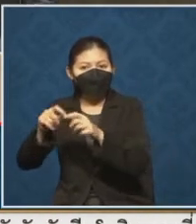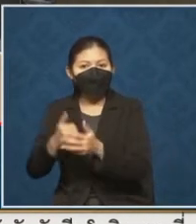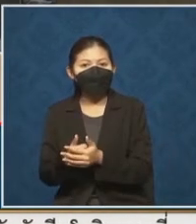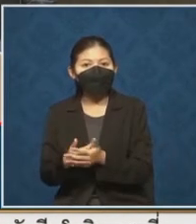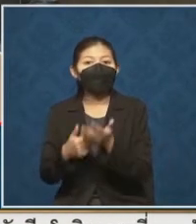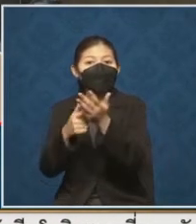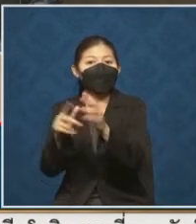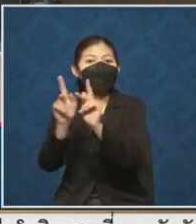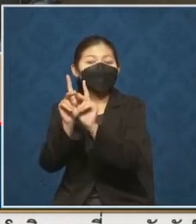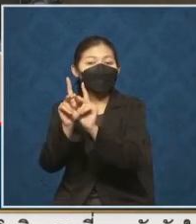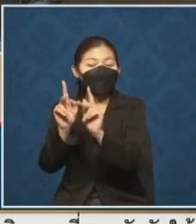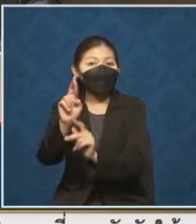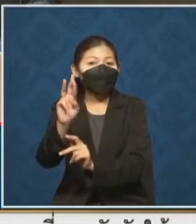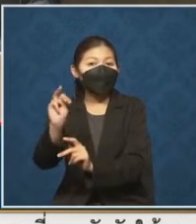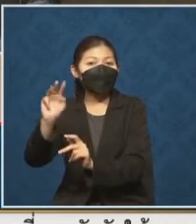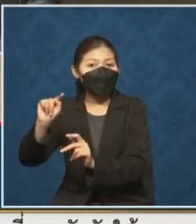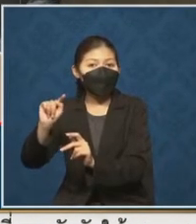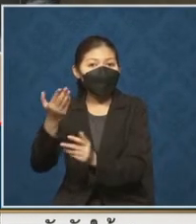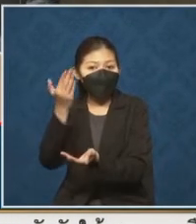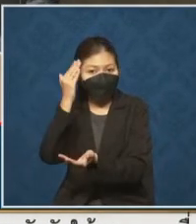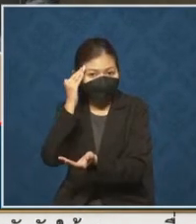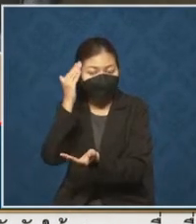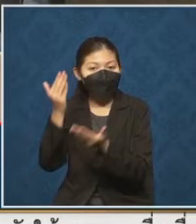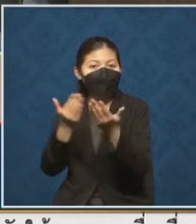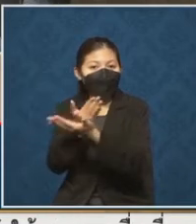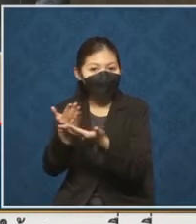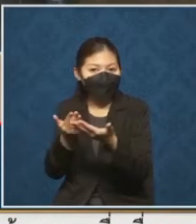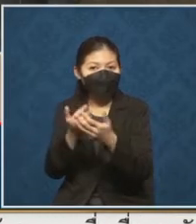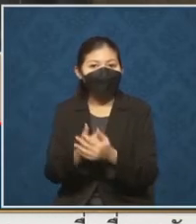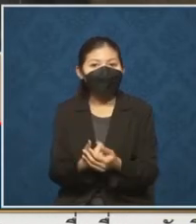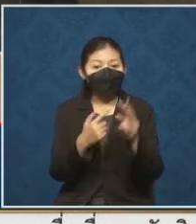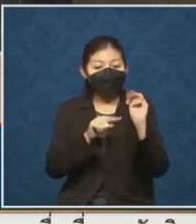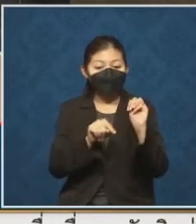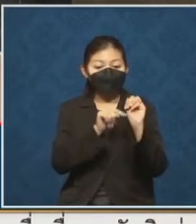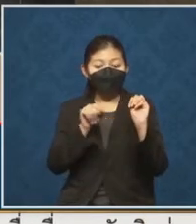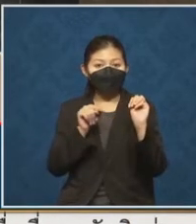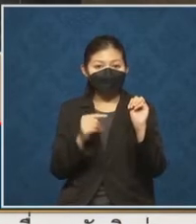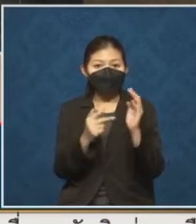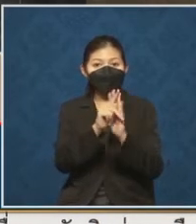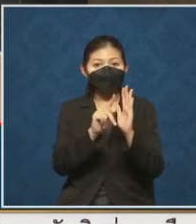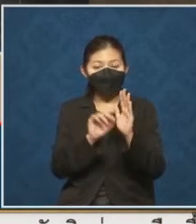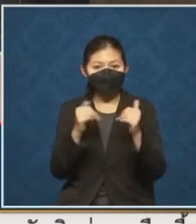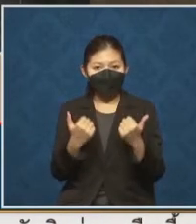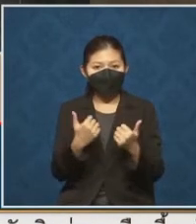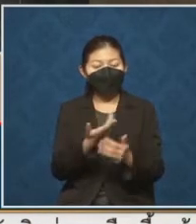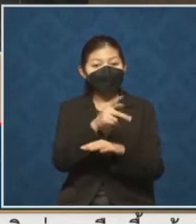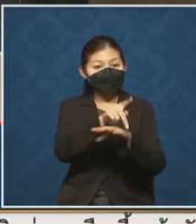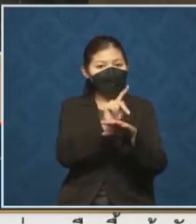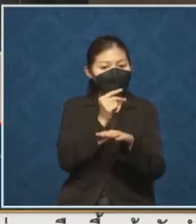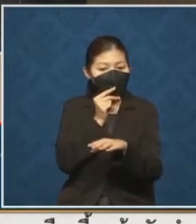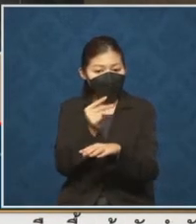ปรากฏขึ้นและเสนอแนะปัญหาที่เกิดขึ้นต่อคณะรัฐมนตรีครับ